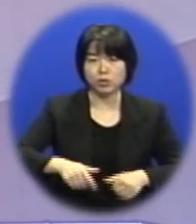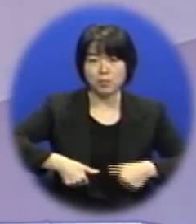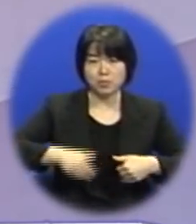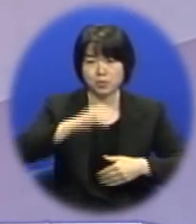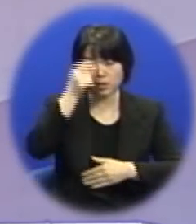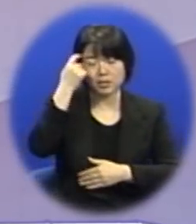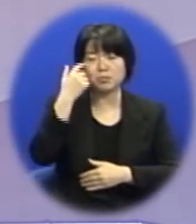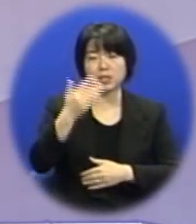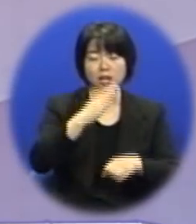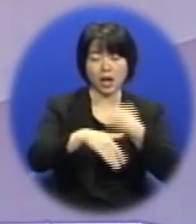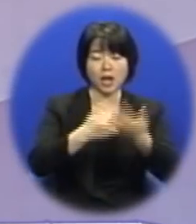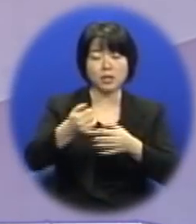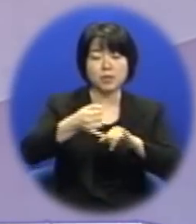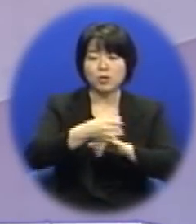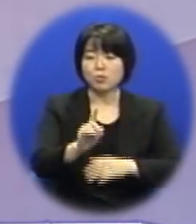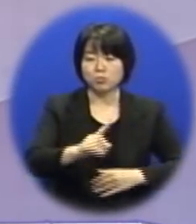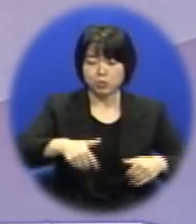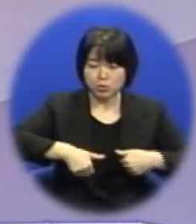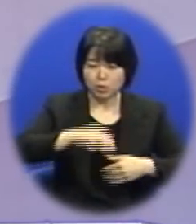하나님의 약속이.